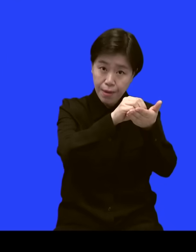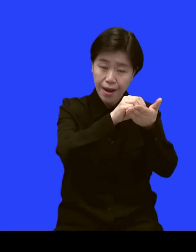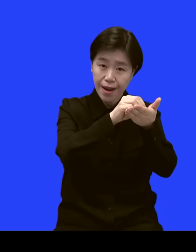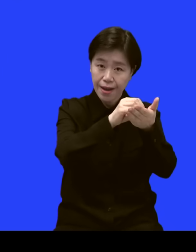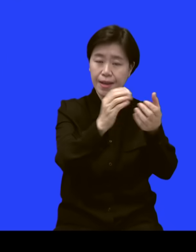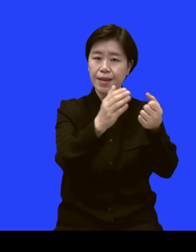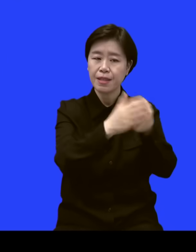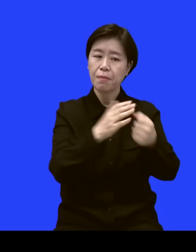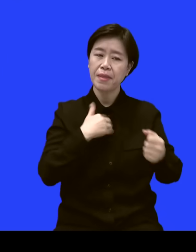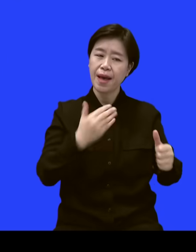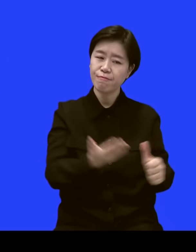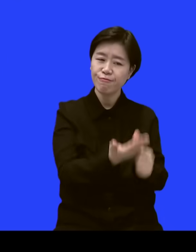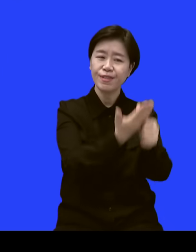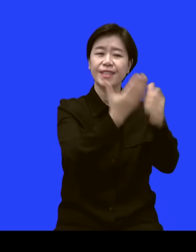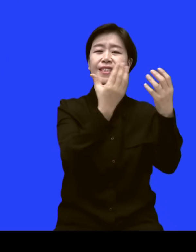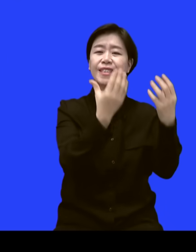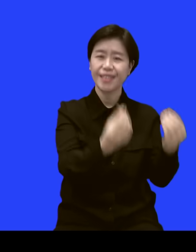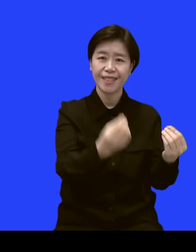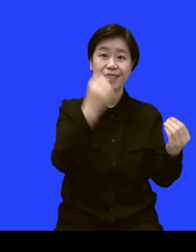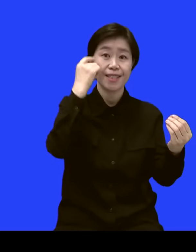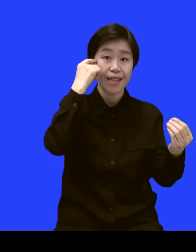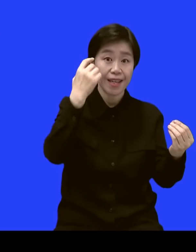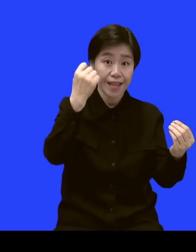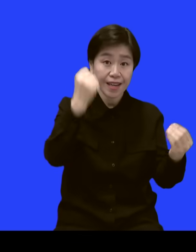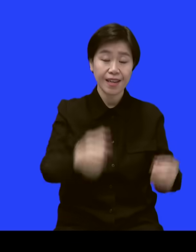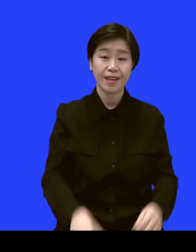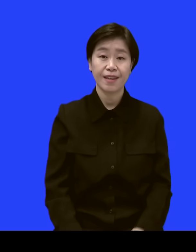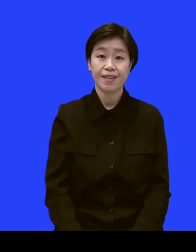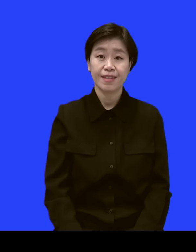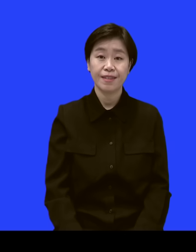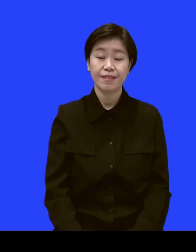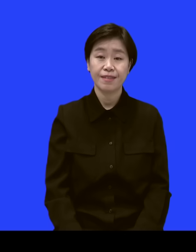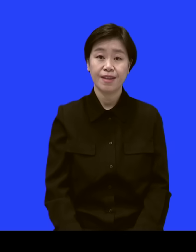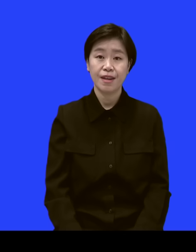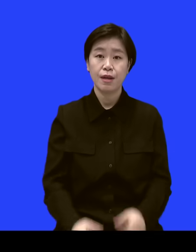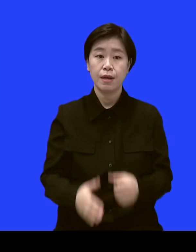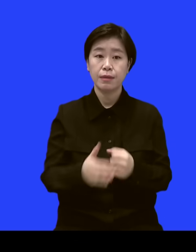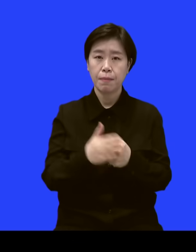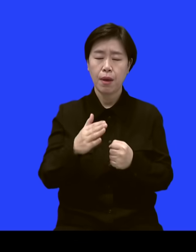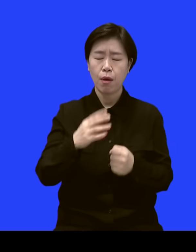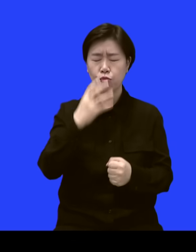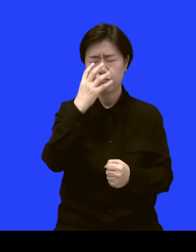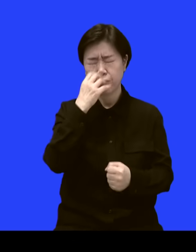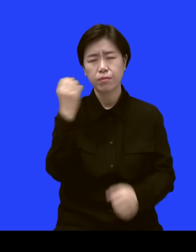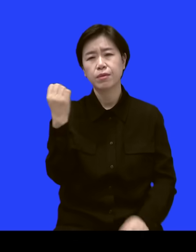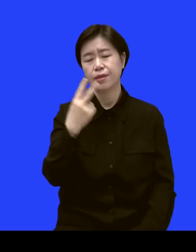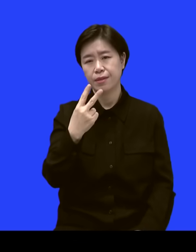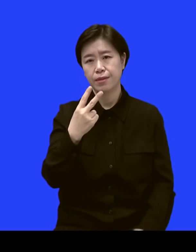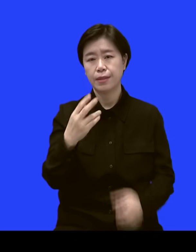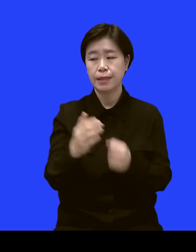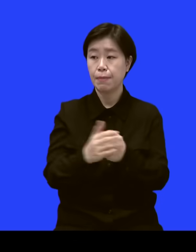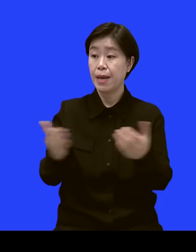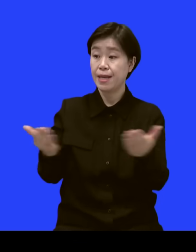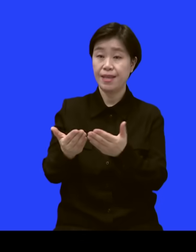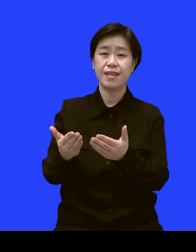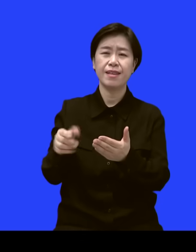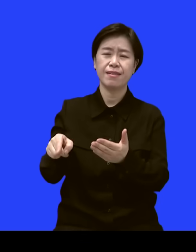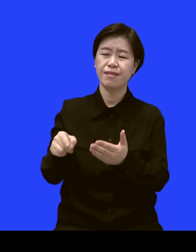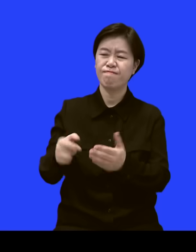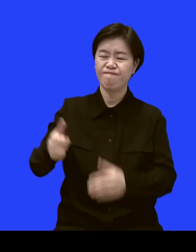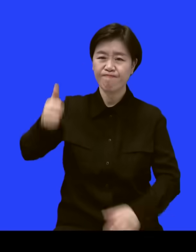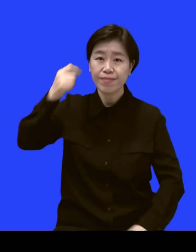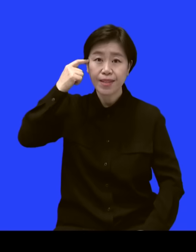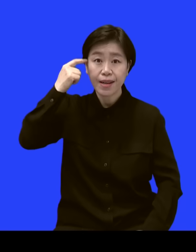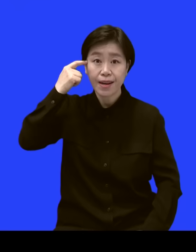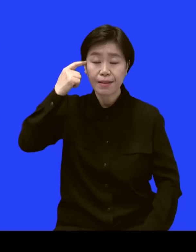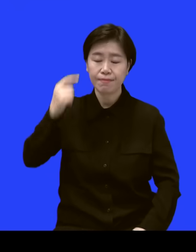육아 휴직은 끝났구나 하고서 이제 그리고 또 아이들 크면서 다시 막 좀 힘들어지니까 일을 하기 시작을 한 거예요.